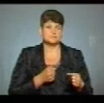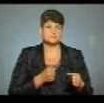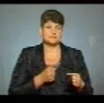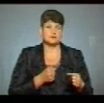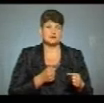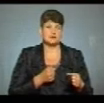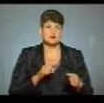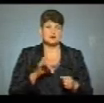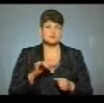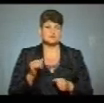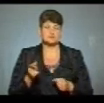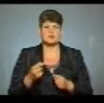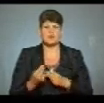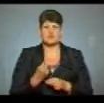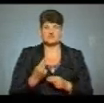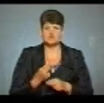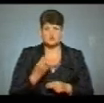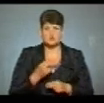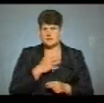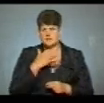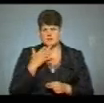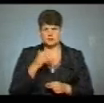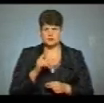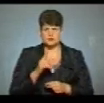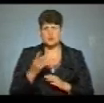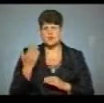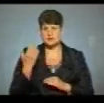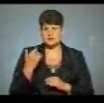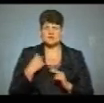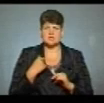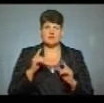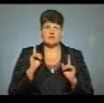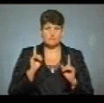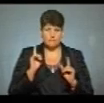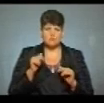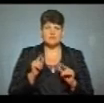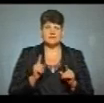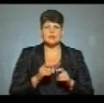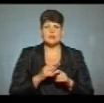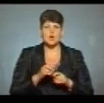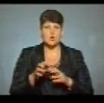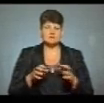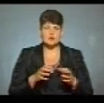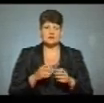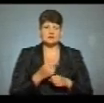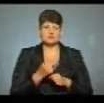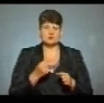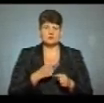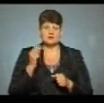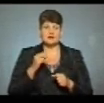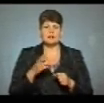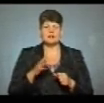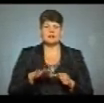розгрузка. Навчили багато чому. До цього я вмів лише розбирати автомат. От ми навчили ліву ногу